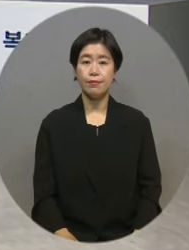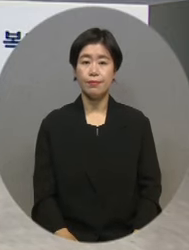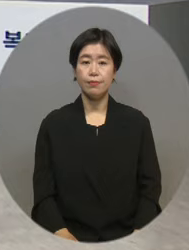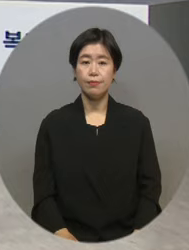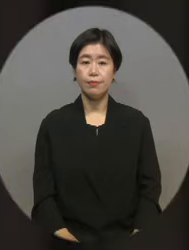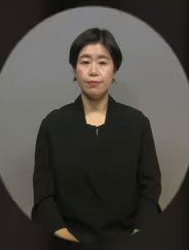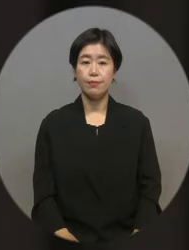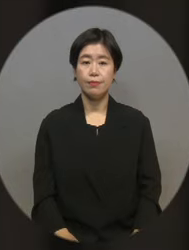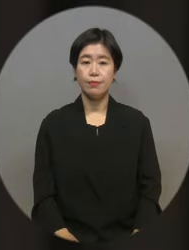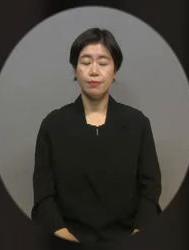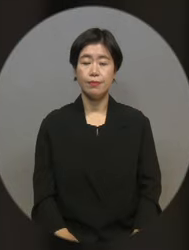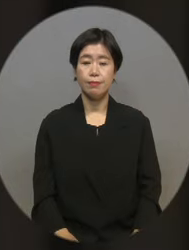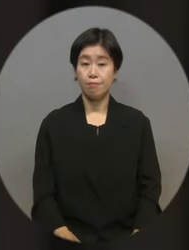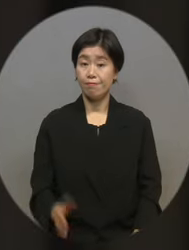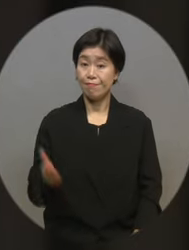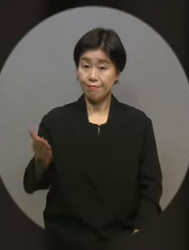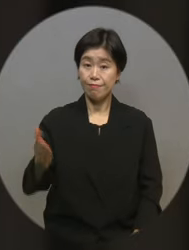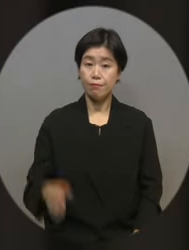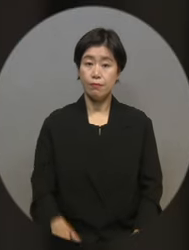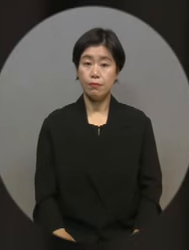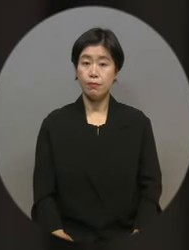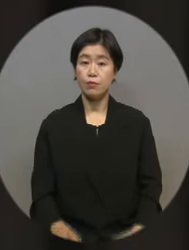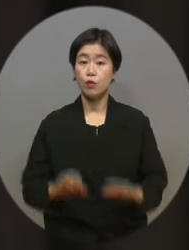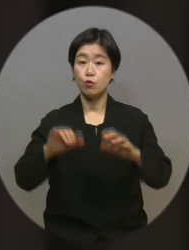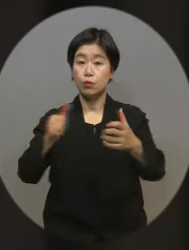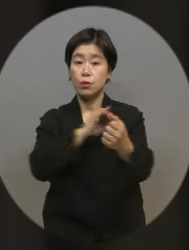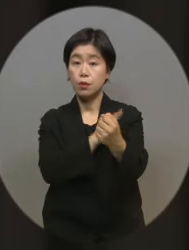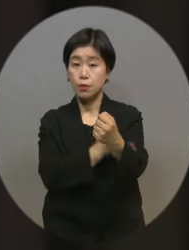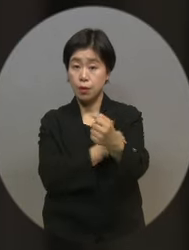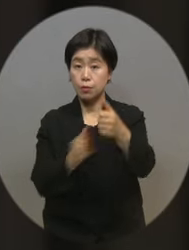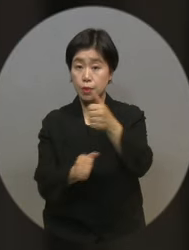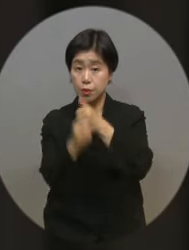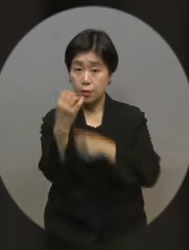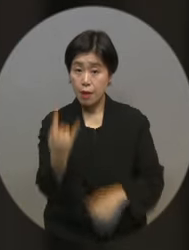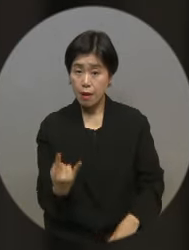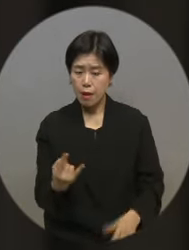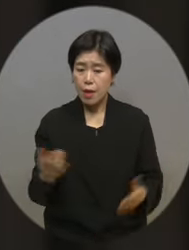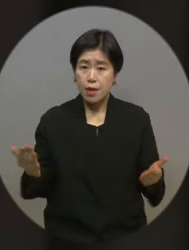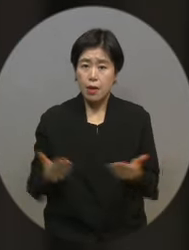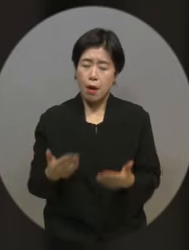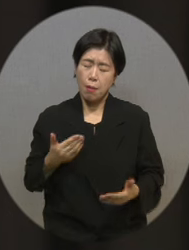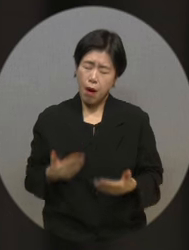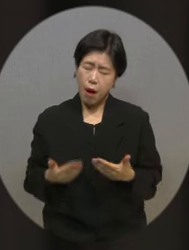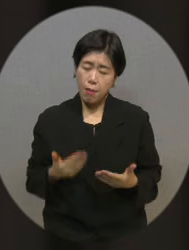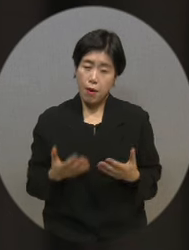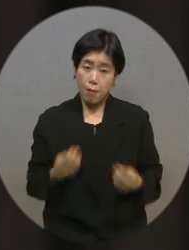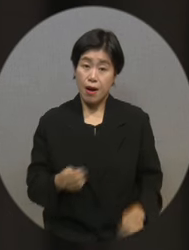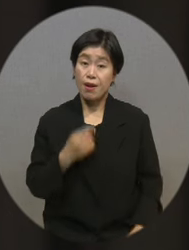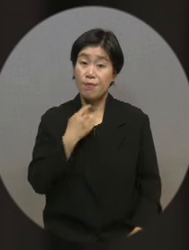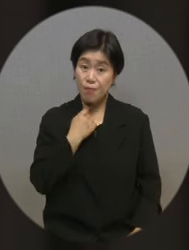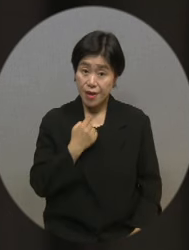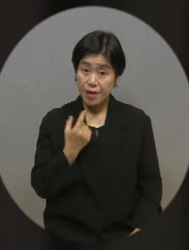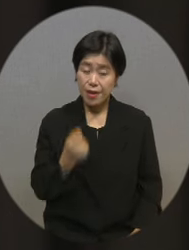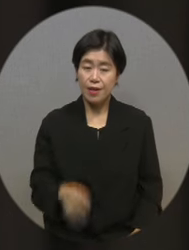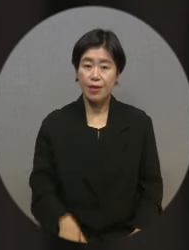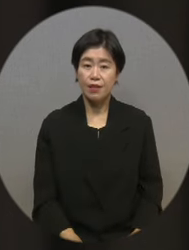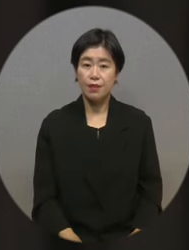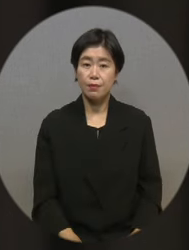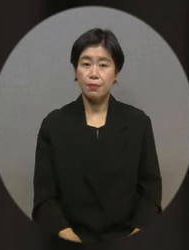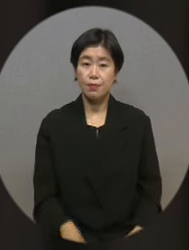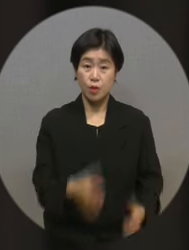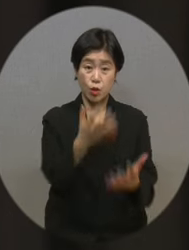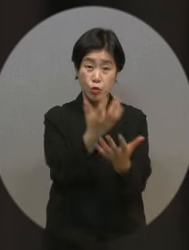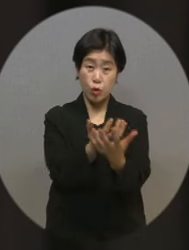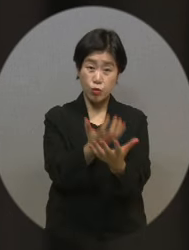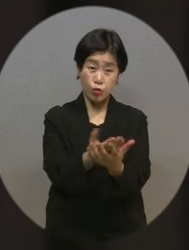그러면 당선인께서 이제 국가인권위원회 업무 이제 많이 바쁘셨다 그랬잖아요. 예, 많은데 그럼